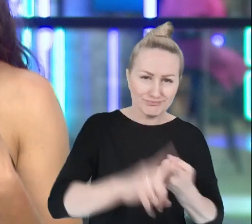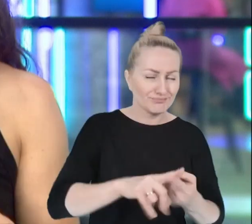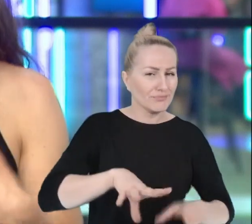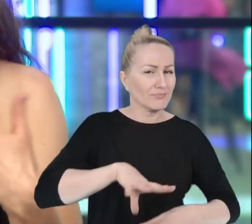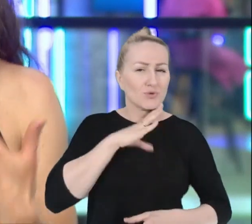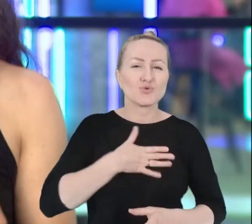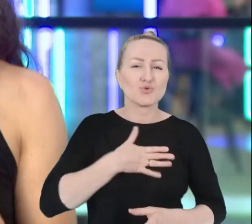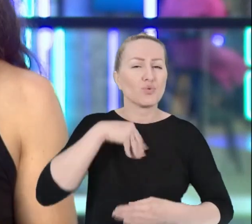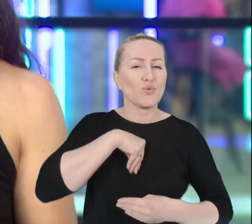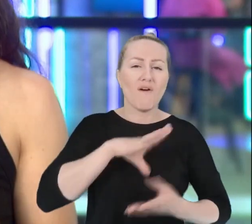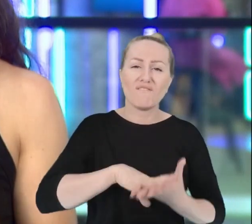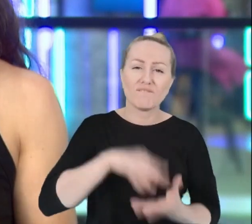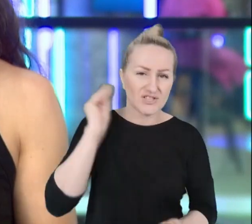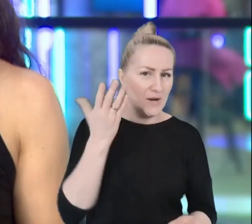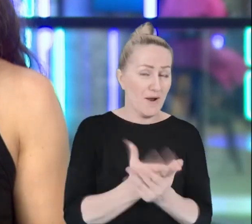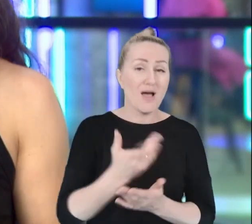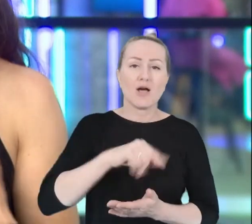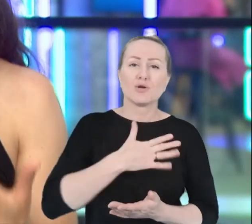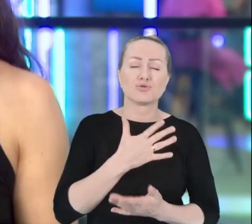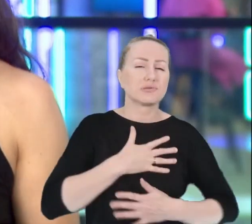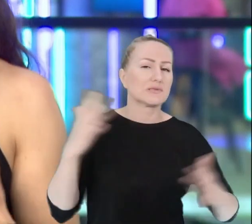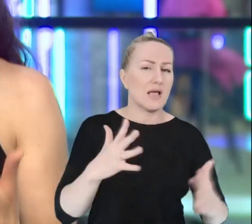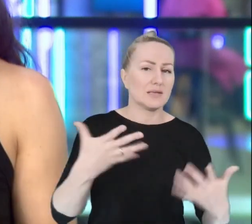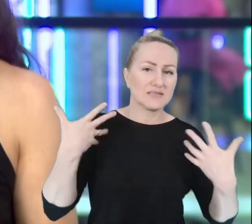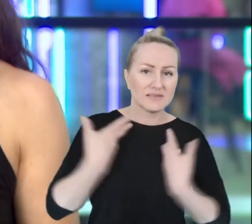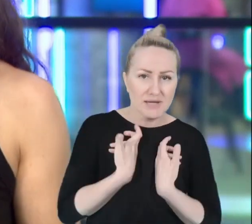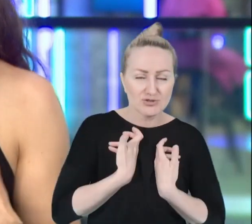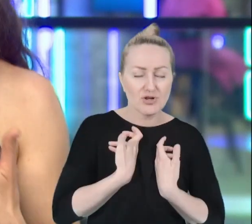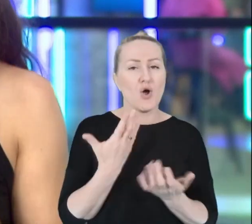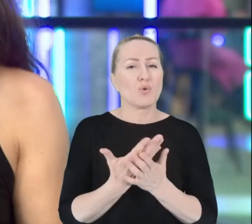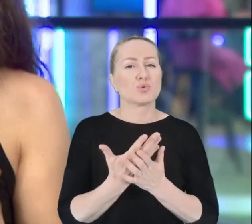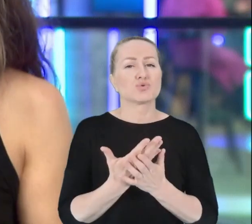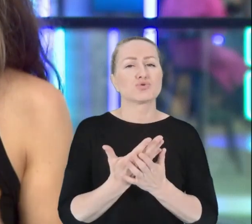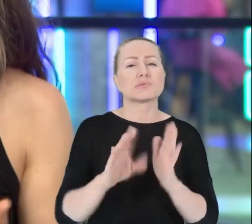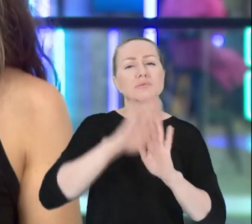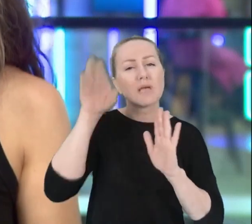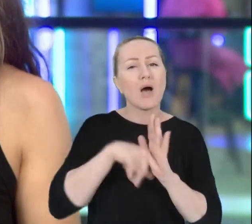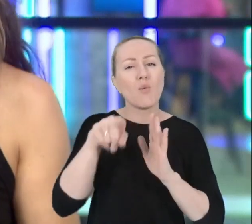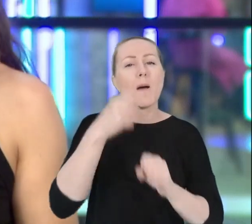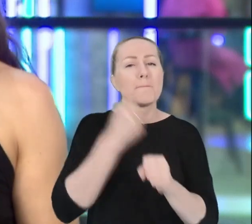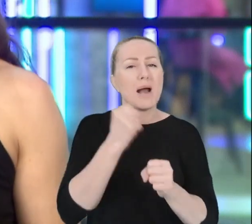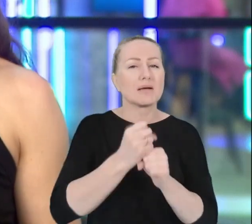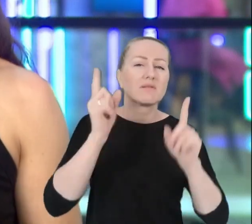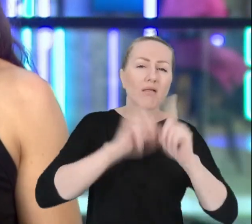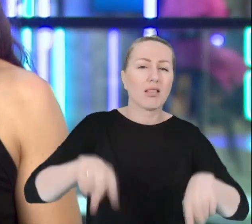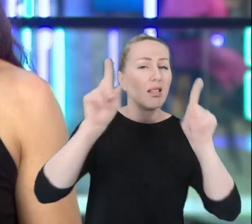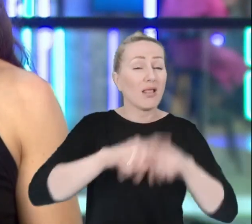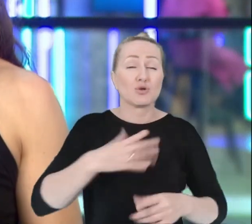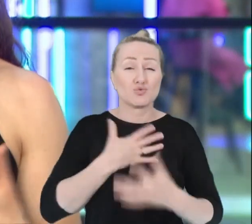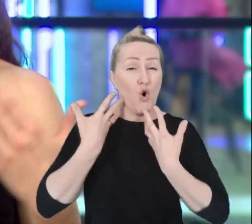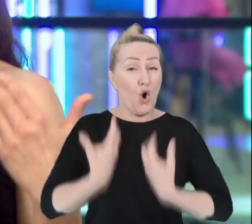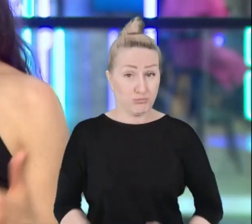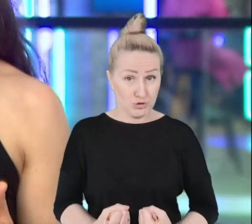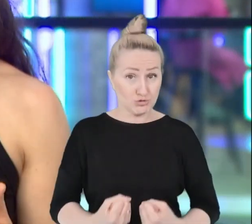są nadmiernie zmęczone długotrwałym wykonywaniem tej samej obciążającej pracy.